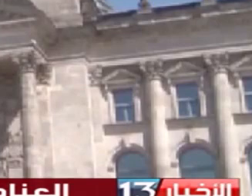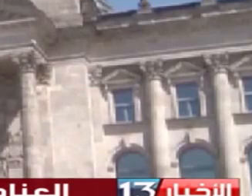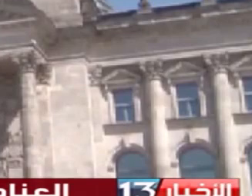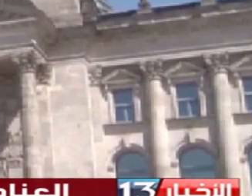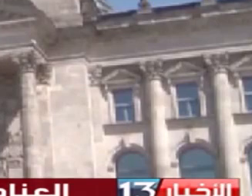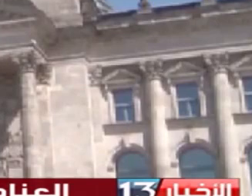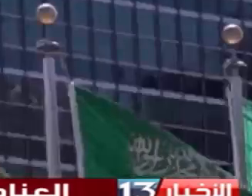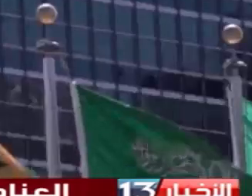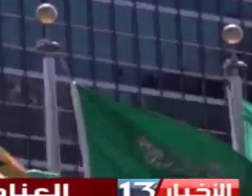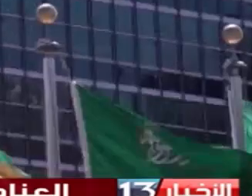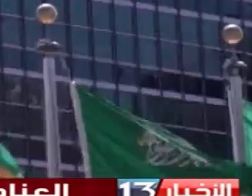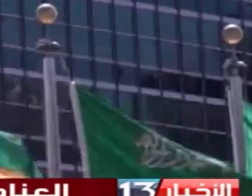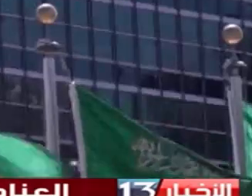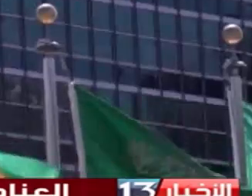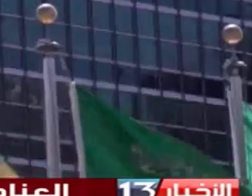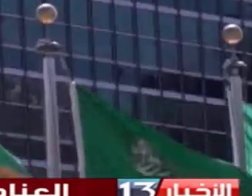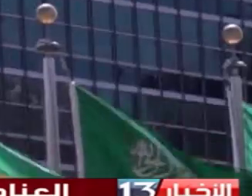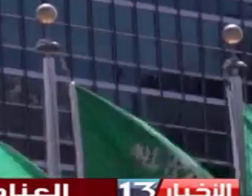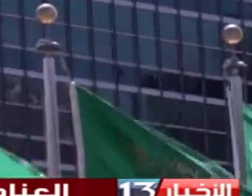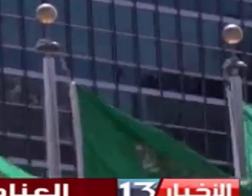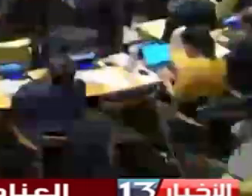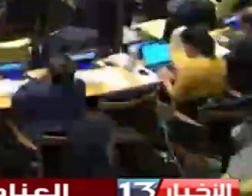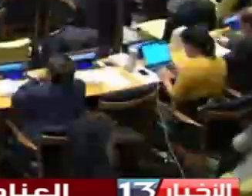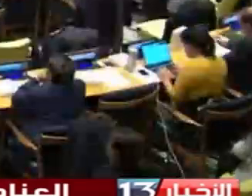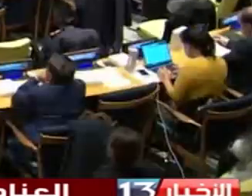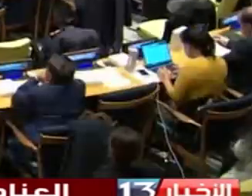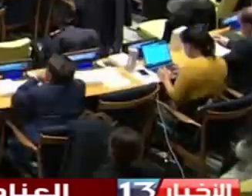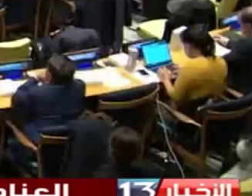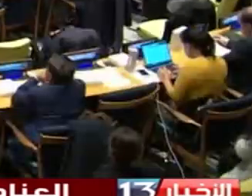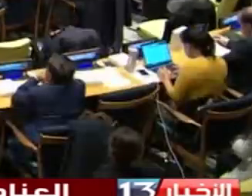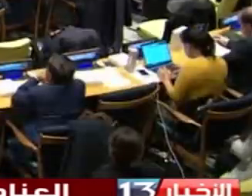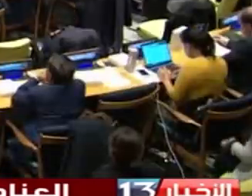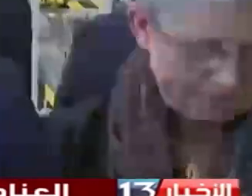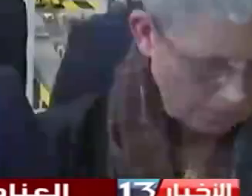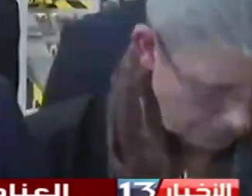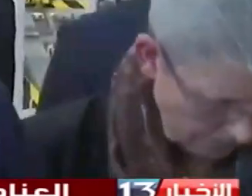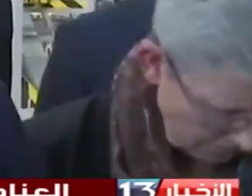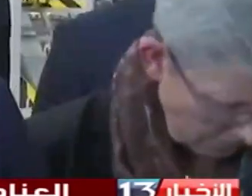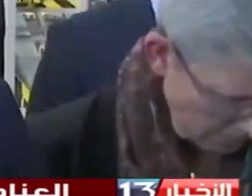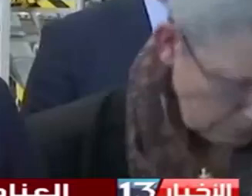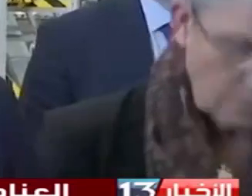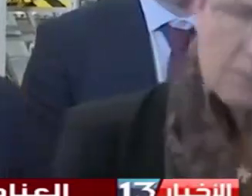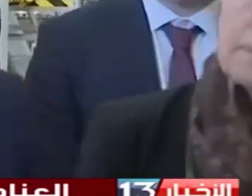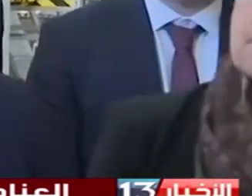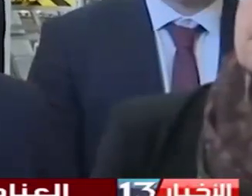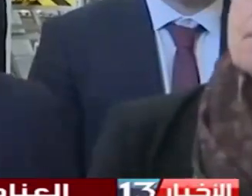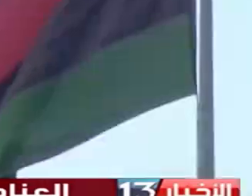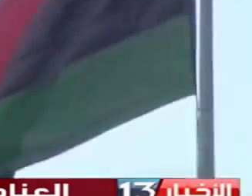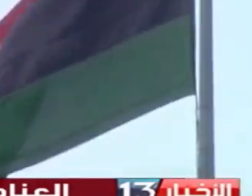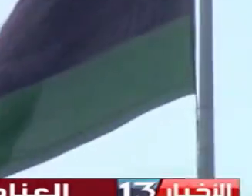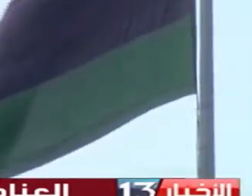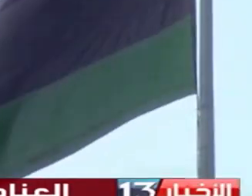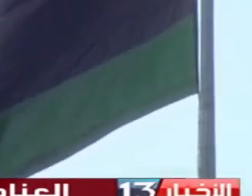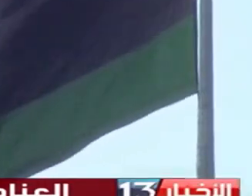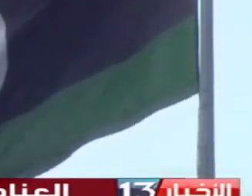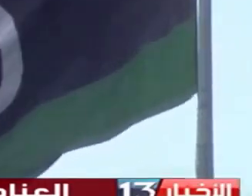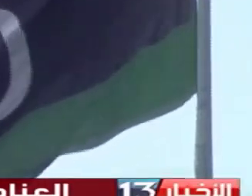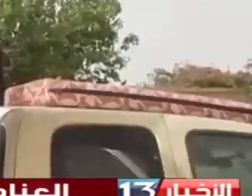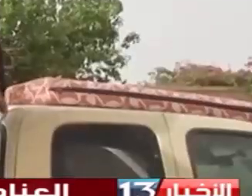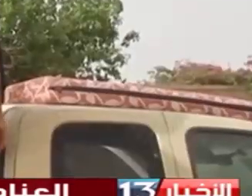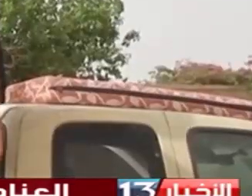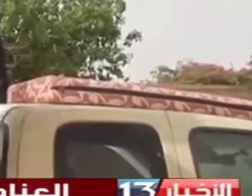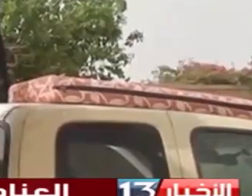وتاريخ الدعوات الدوليه لانجاح مؤتمر برلين حول ليبيا المقرر الاحد القادم بهدف التوصل الى حل سياسي